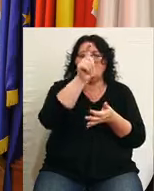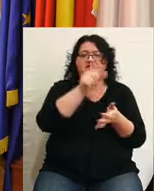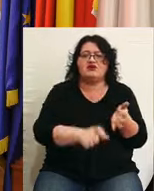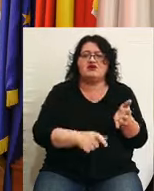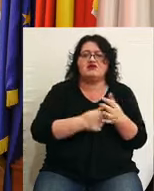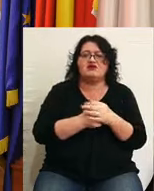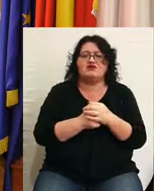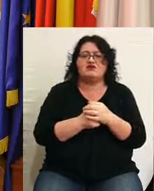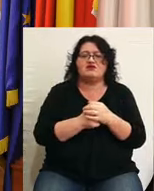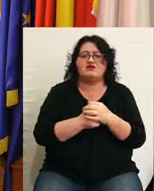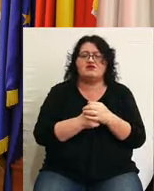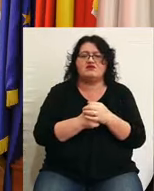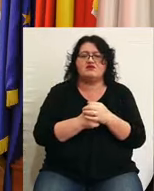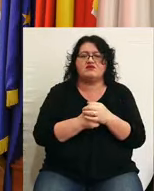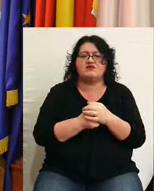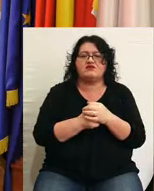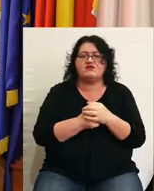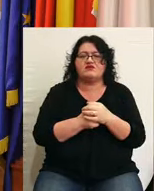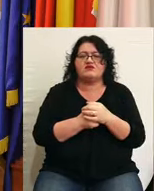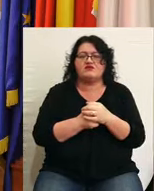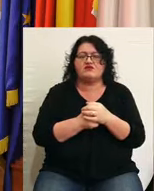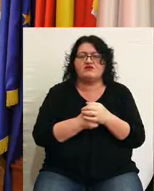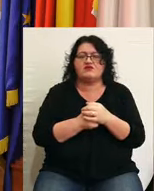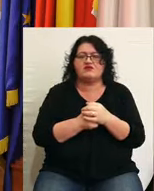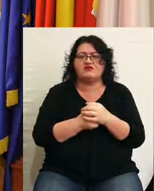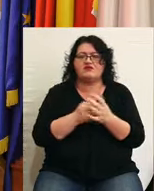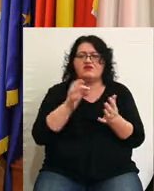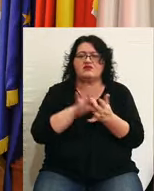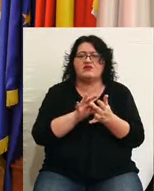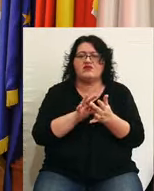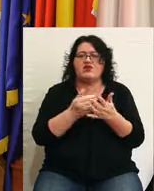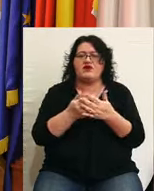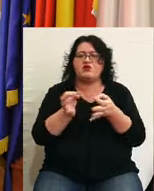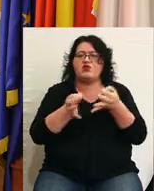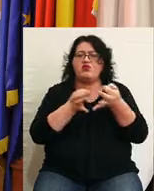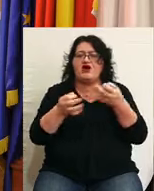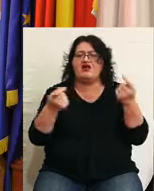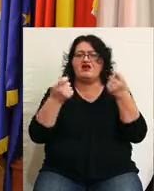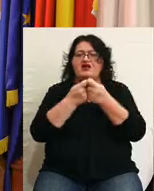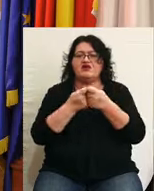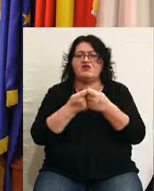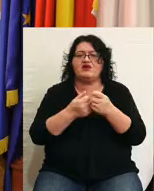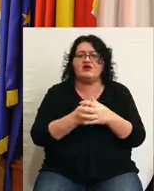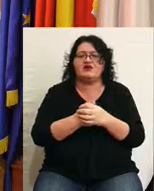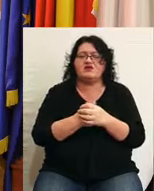neapărat, administrația noastră, că se va prezenta un plan de către echipa aceea de